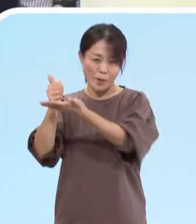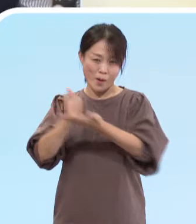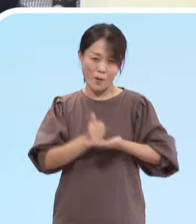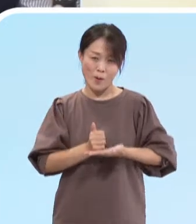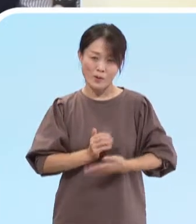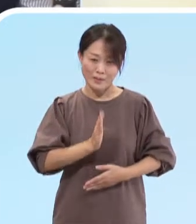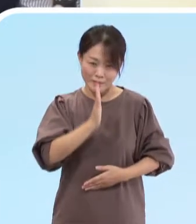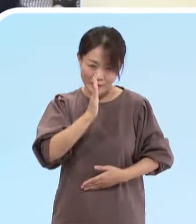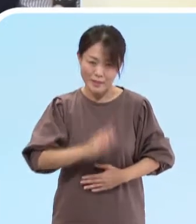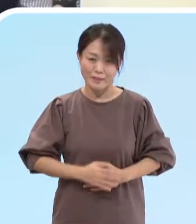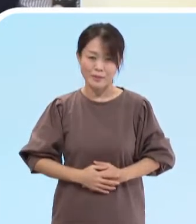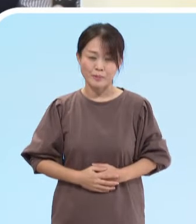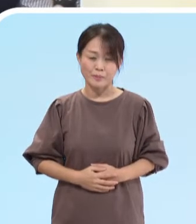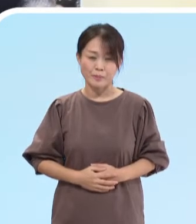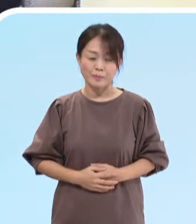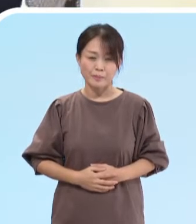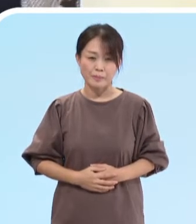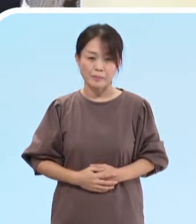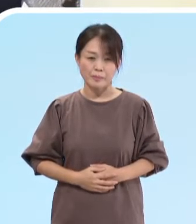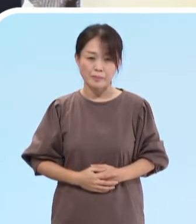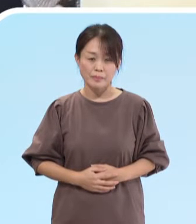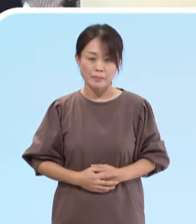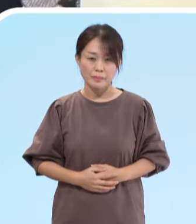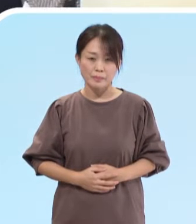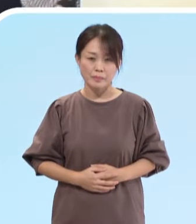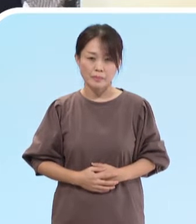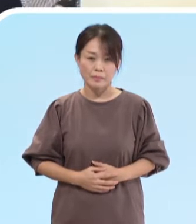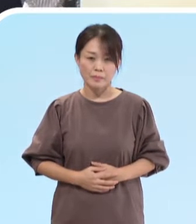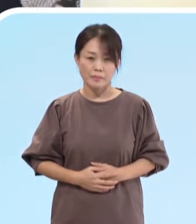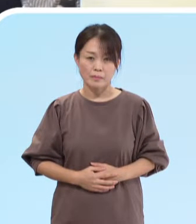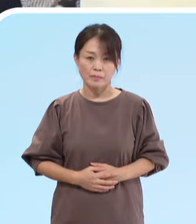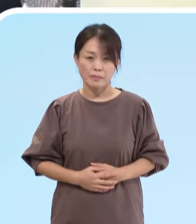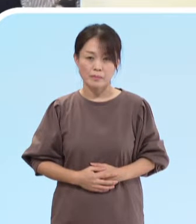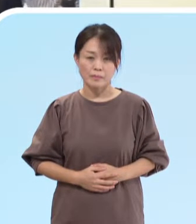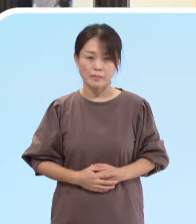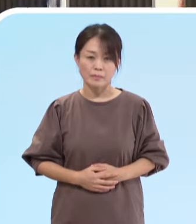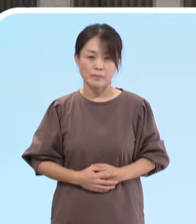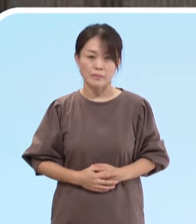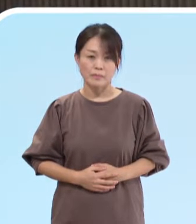バンミュージアムパークへお越しください。